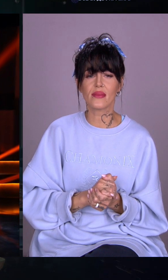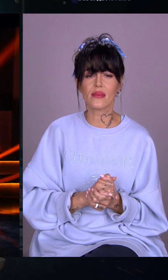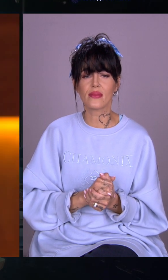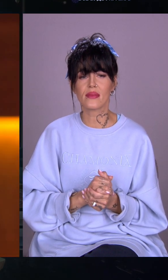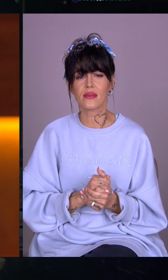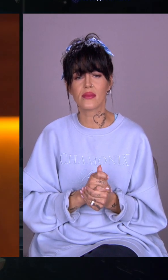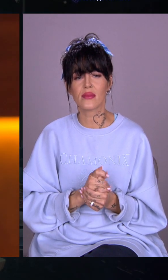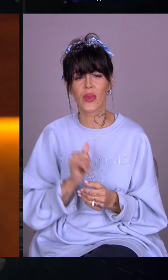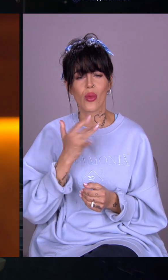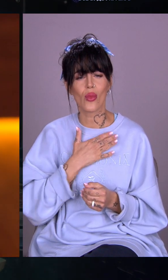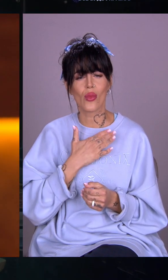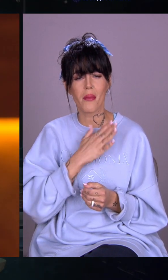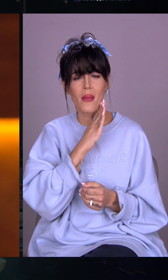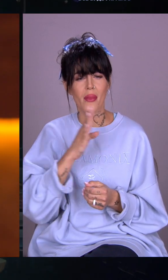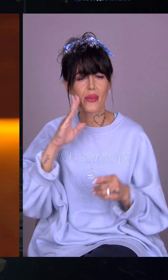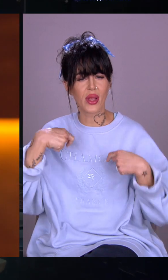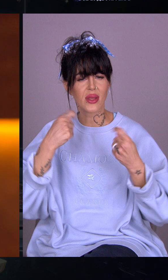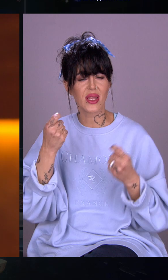У мами день народження 20-го.